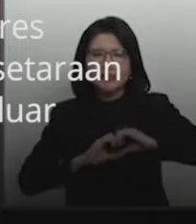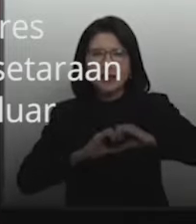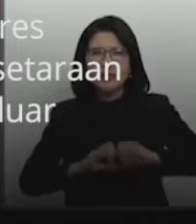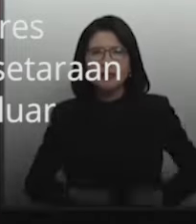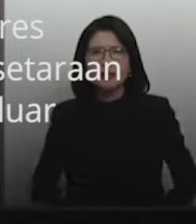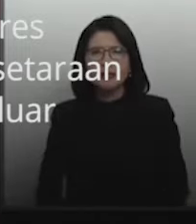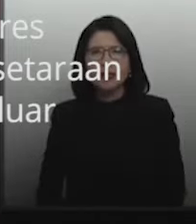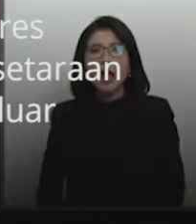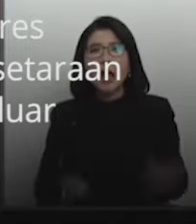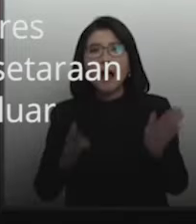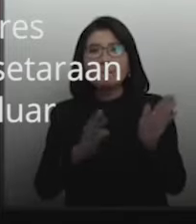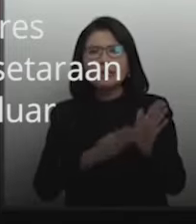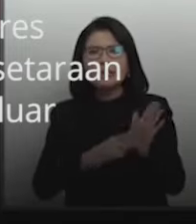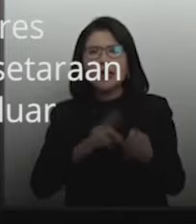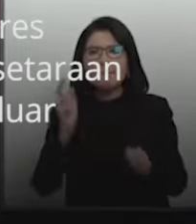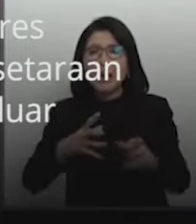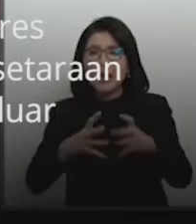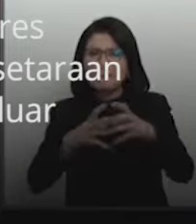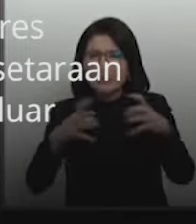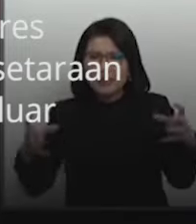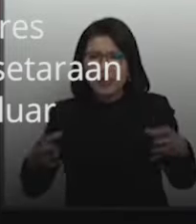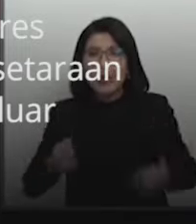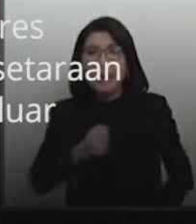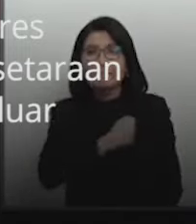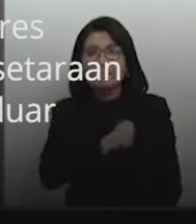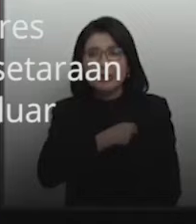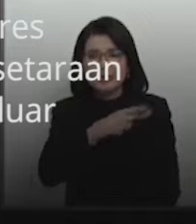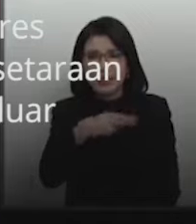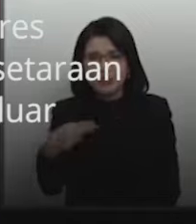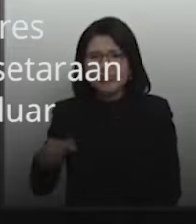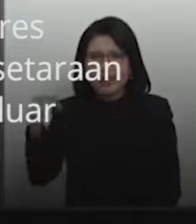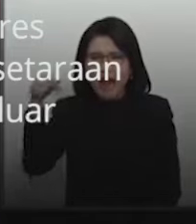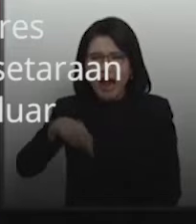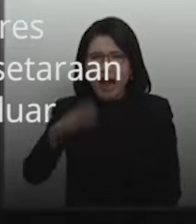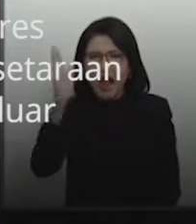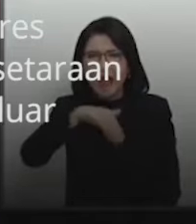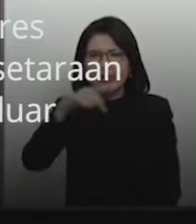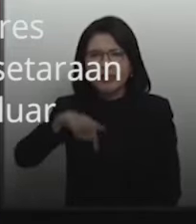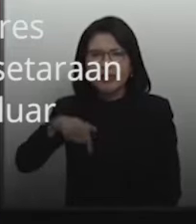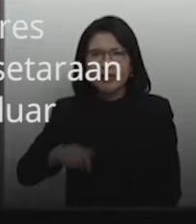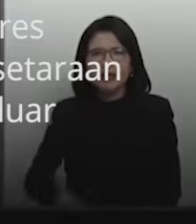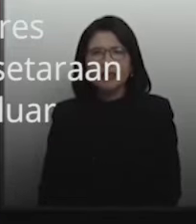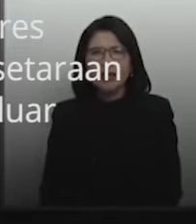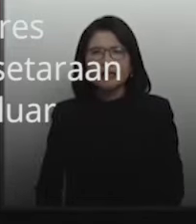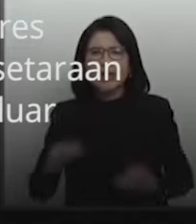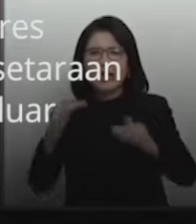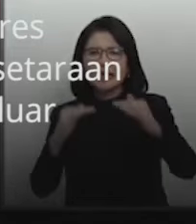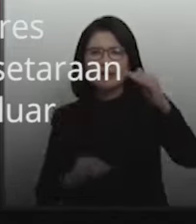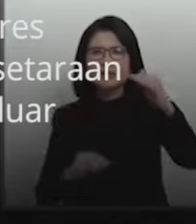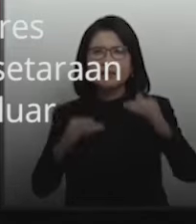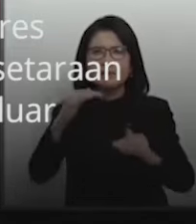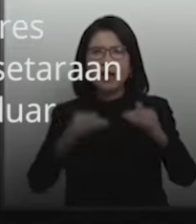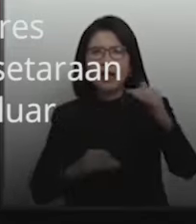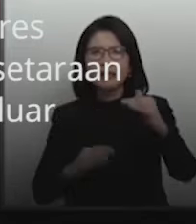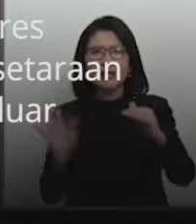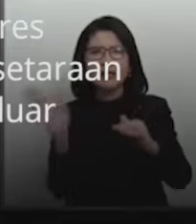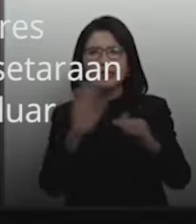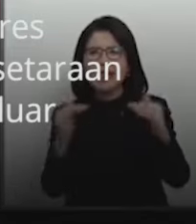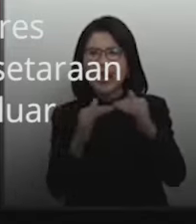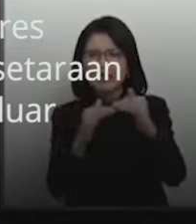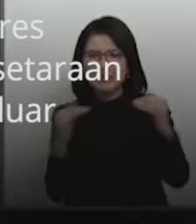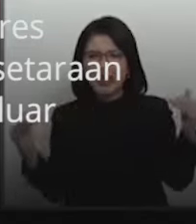persoalan terbesar bangsa kita hari ini Republik kita hari ini adalah ketimpangan ketidaksetaraan